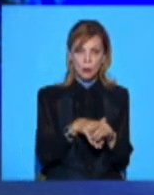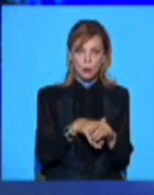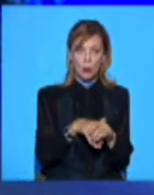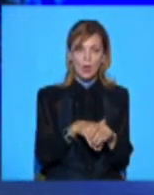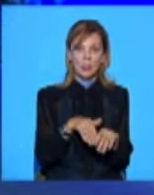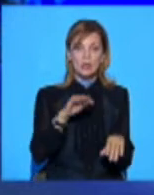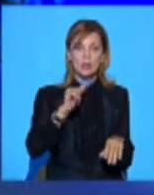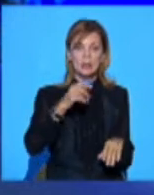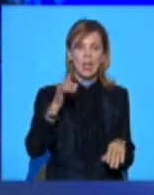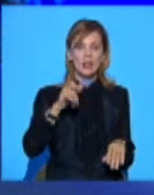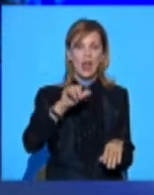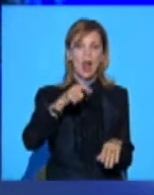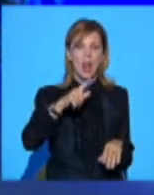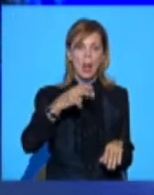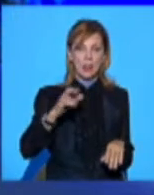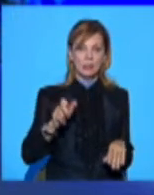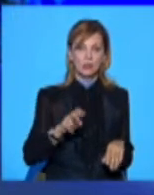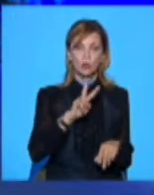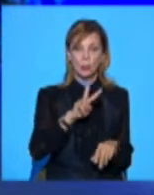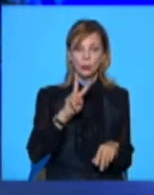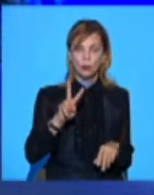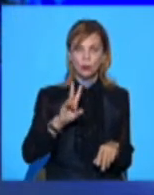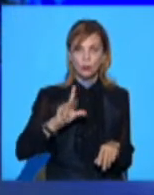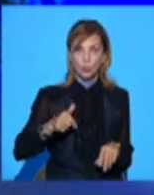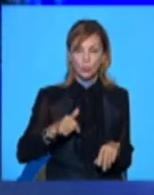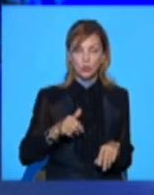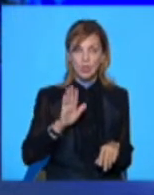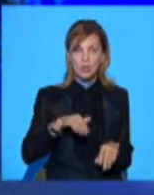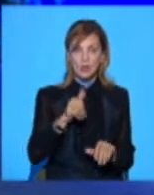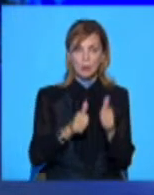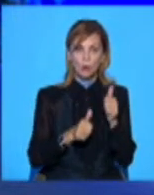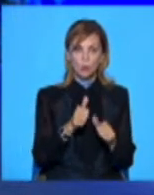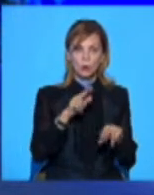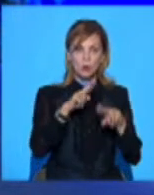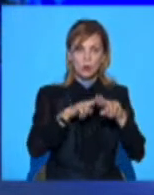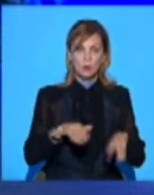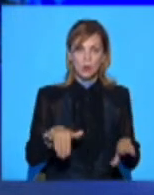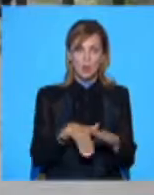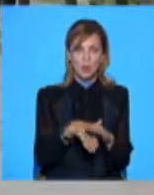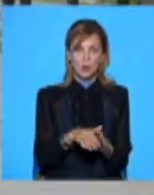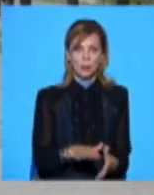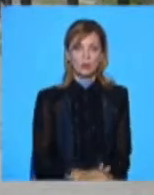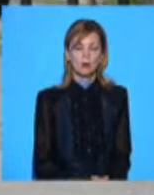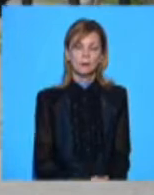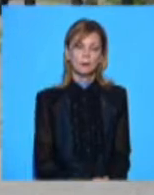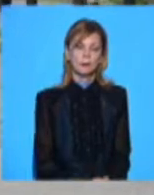alertă, doar 22 vor putea să susțină concurs și să rămână angajate.